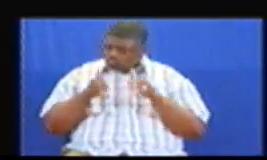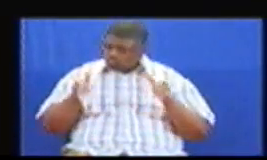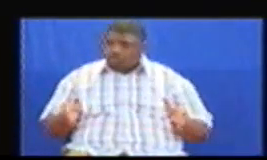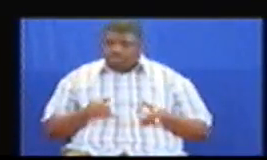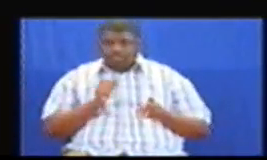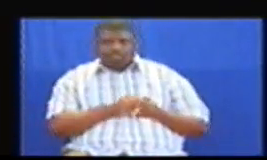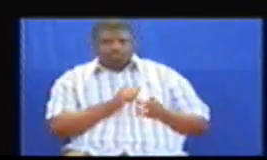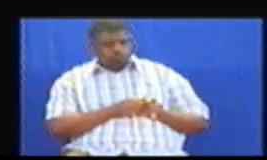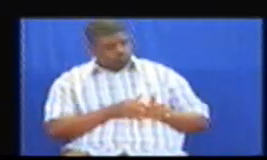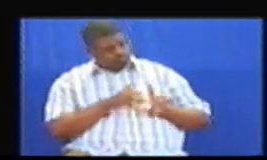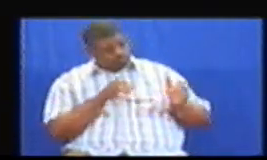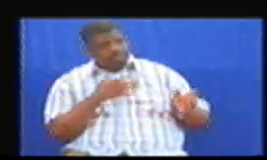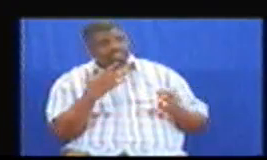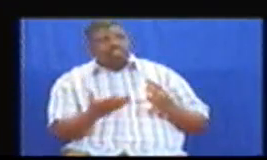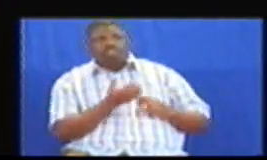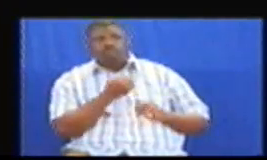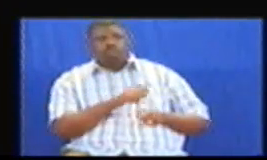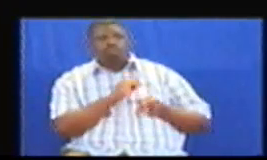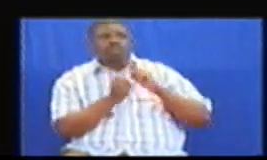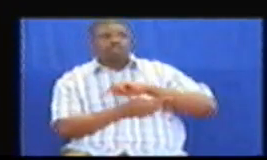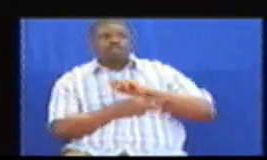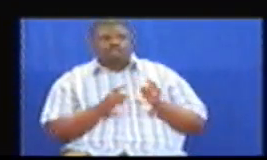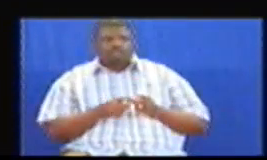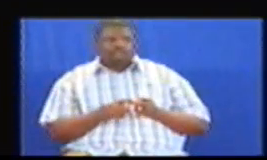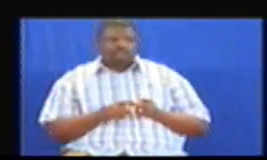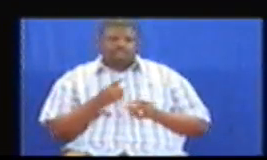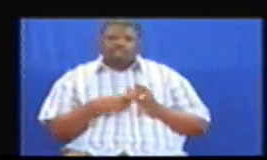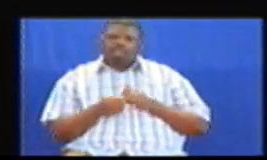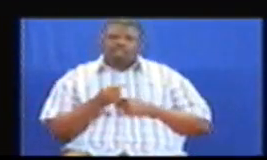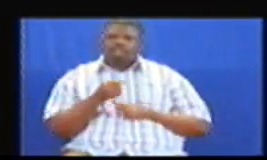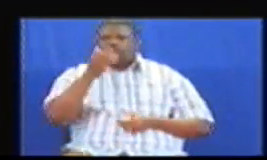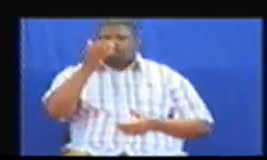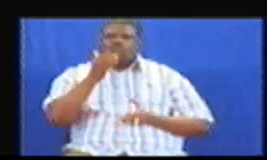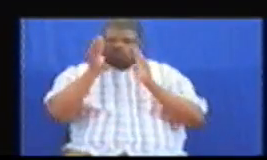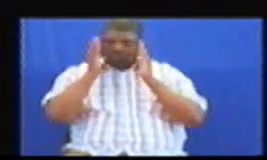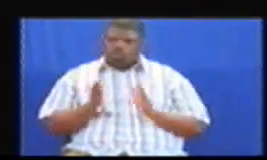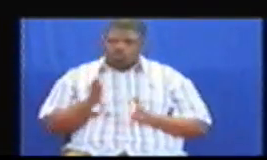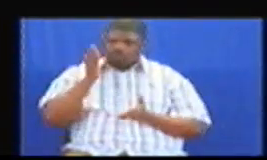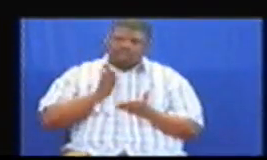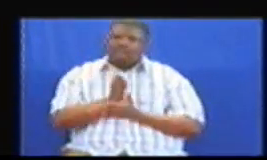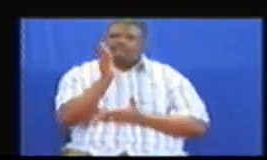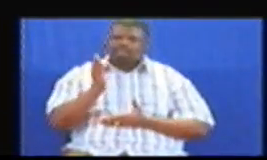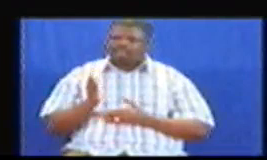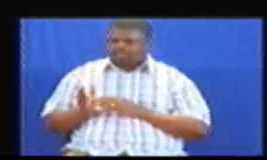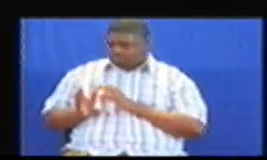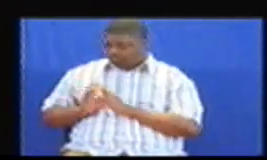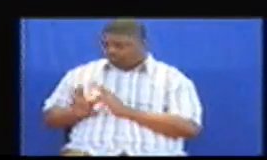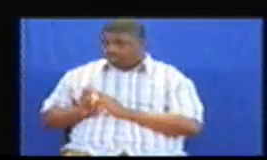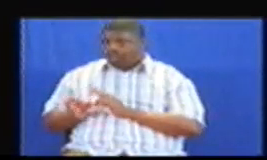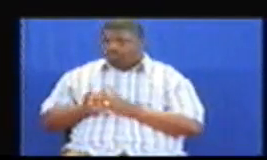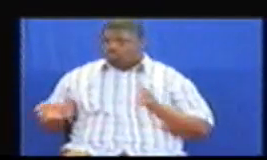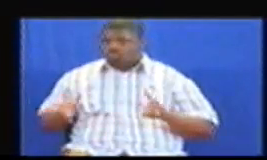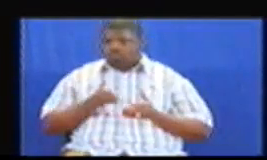ambalo tumefanikiwa kubadilisha upepo katika Human Rights Council, miaka yote mijadala mikubwa imekuwa kwenye haki